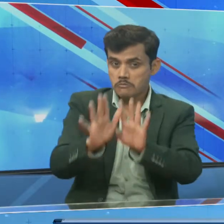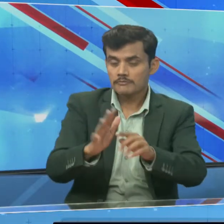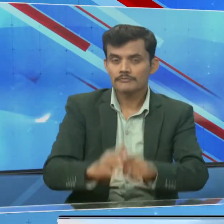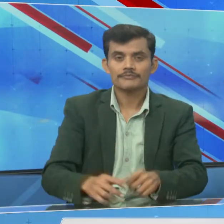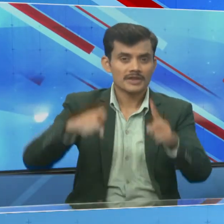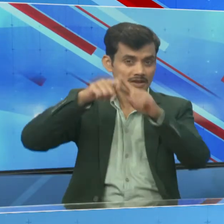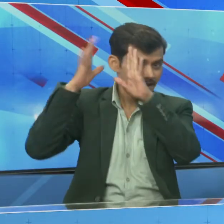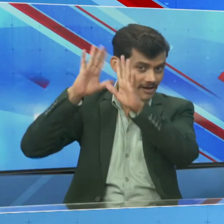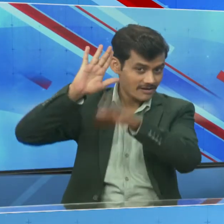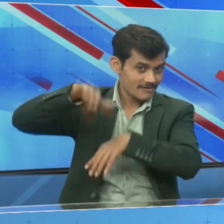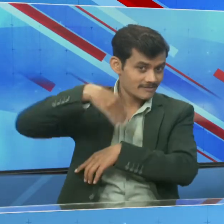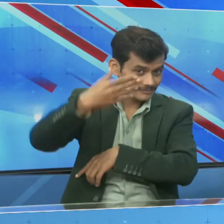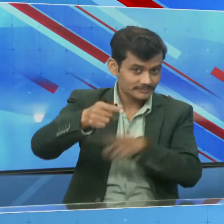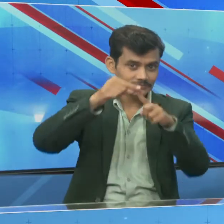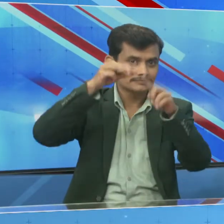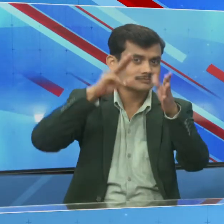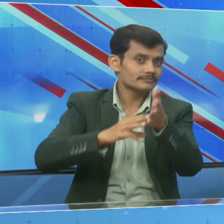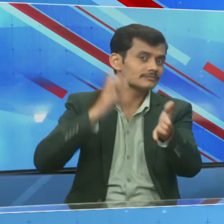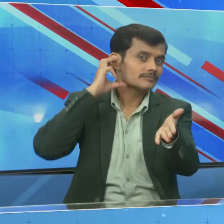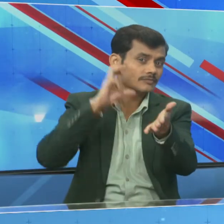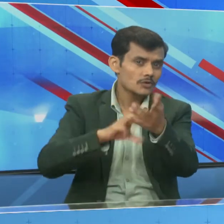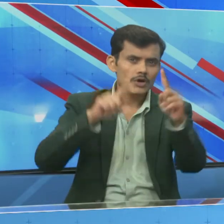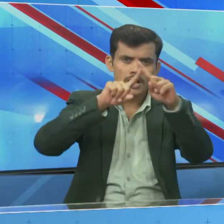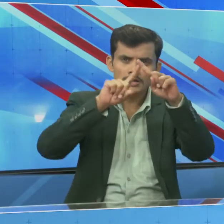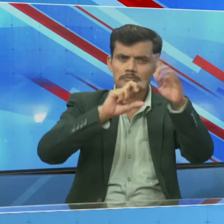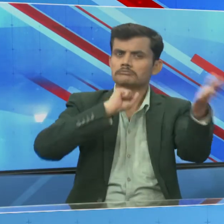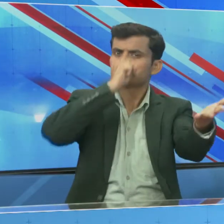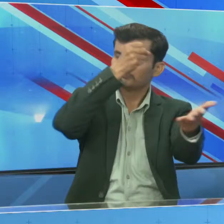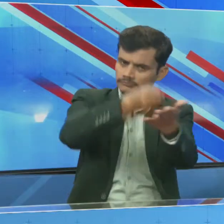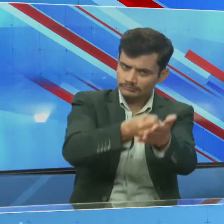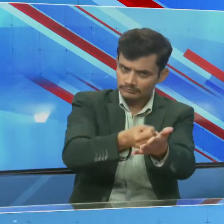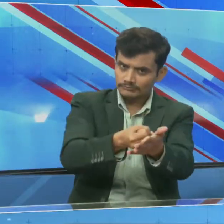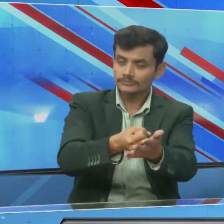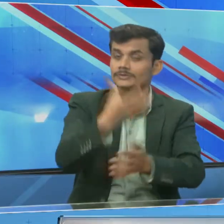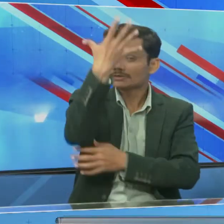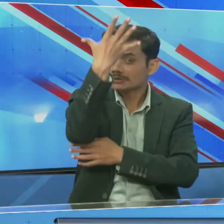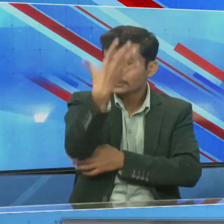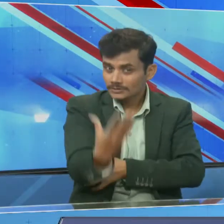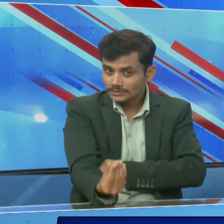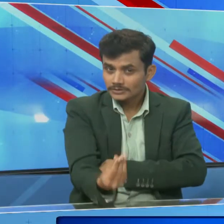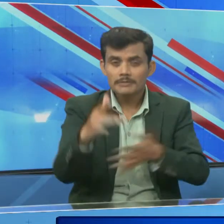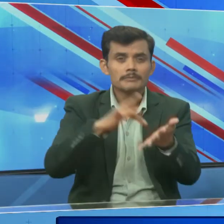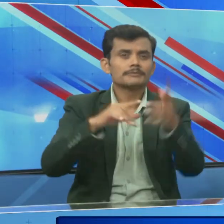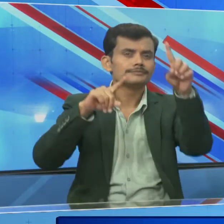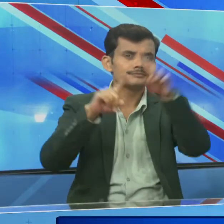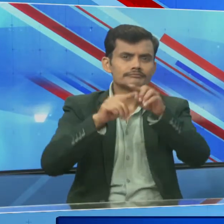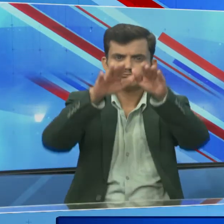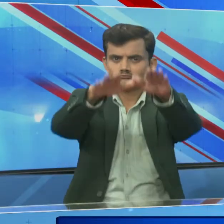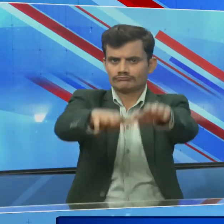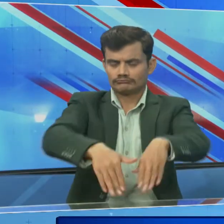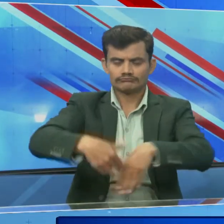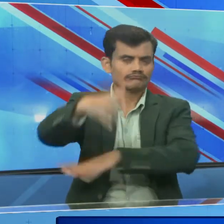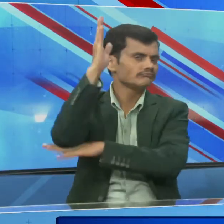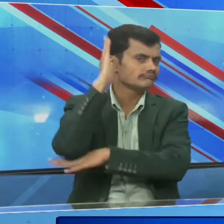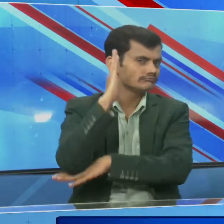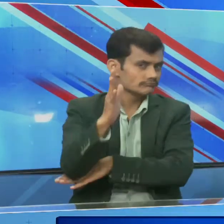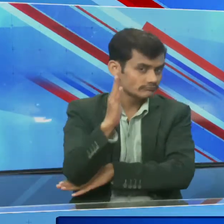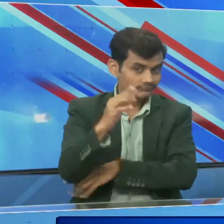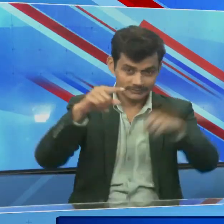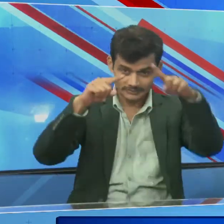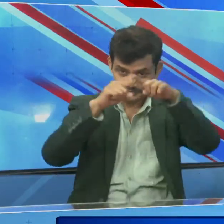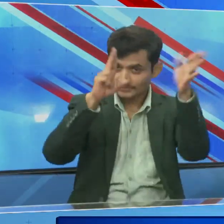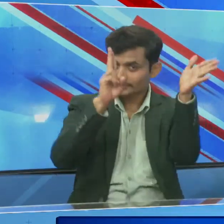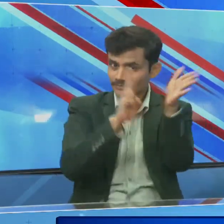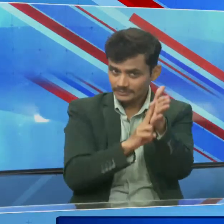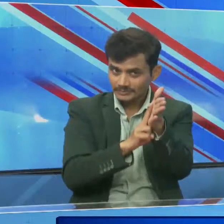केरल के बाद प्रधानमंत्री तमिलनाडु का रुख करेंगे। पीएम यहां शाम को तिरुनेलवेली में एक जनसभा को संबोधित करेंगे। तमिलनाडु की